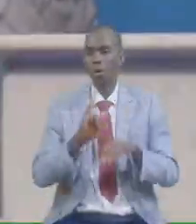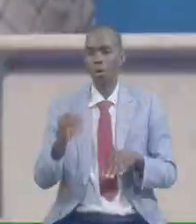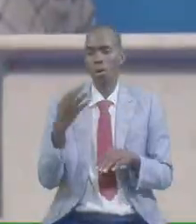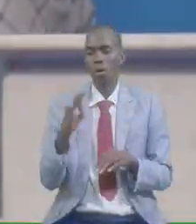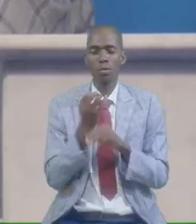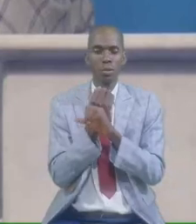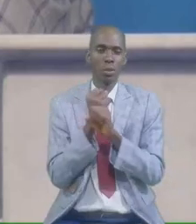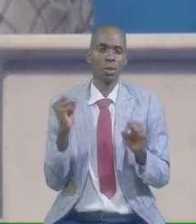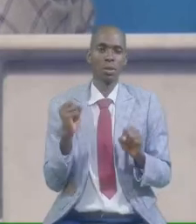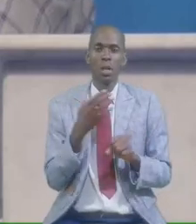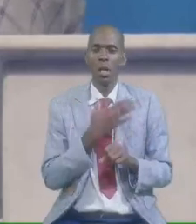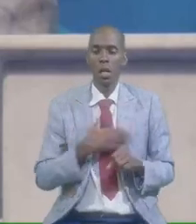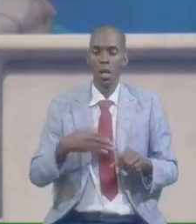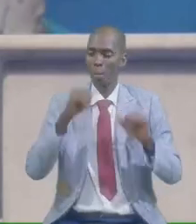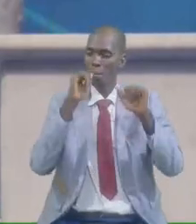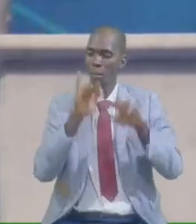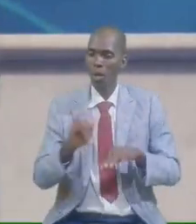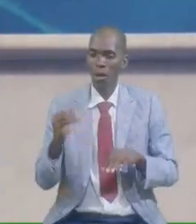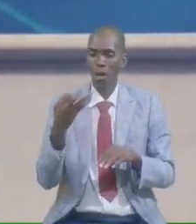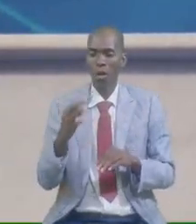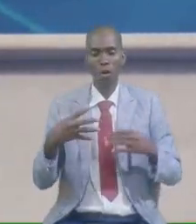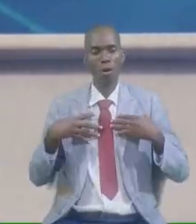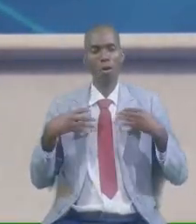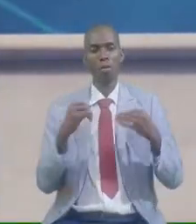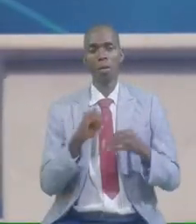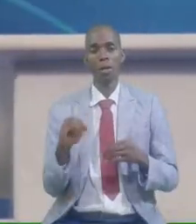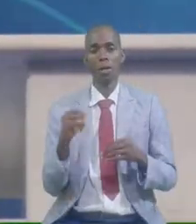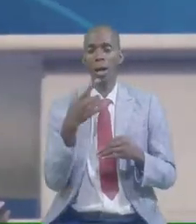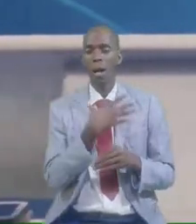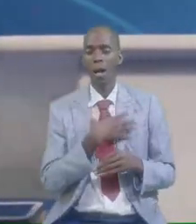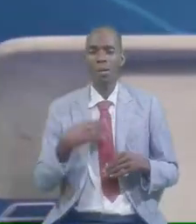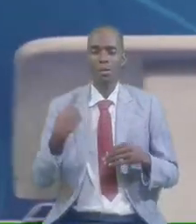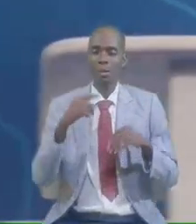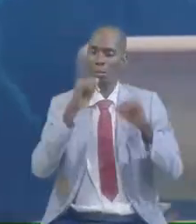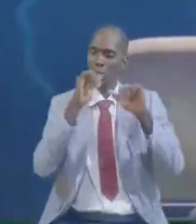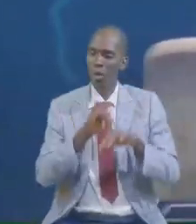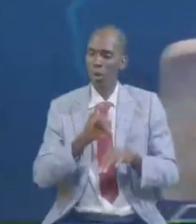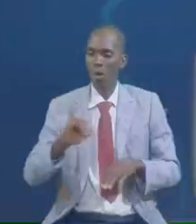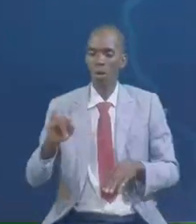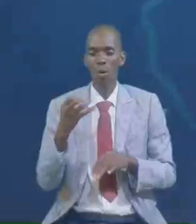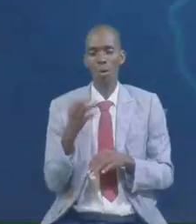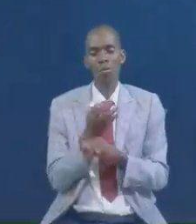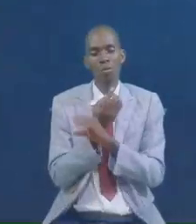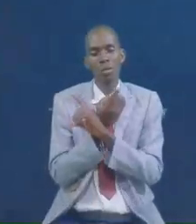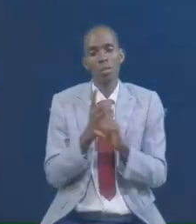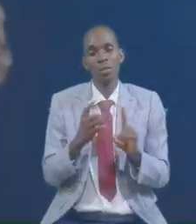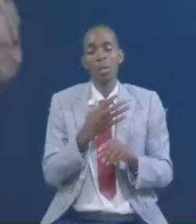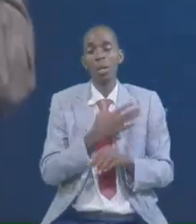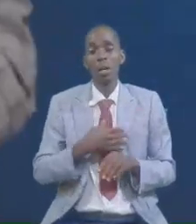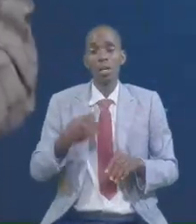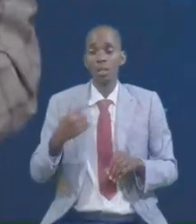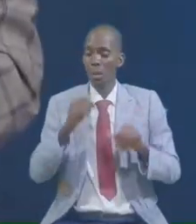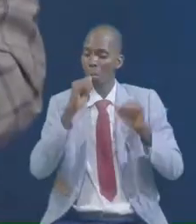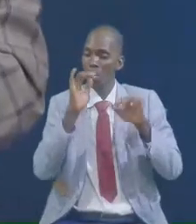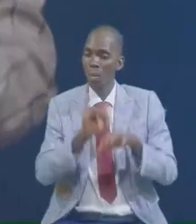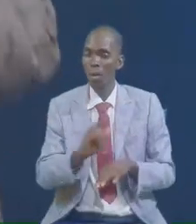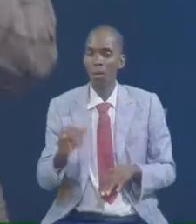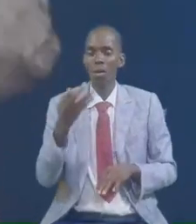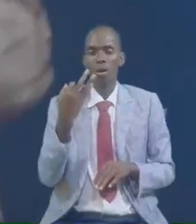Il nous a béni par les bénédictions du salut, par les bénédictions de la guérison, par les bénédictions de la délivrance, par les